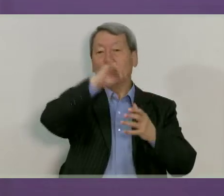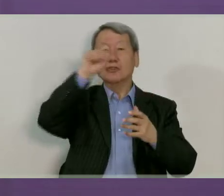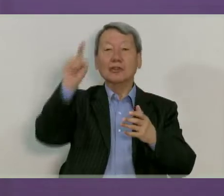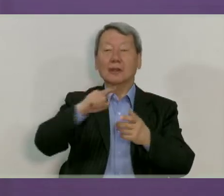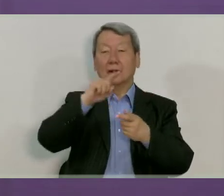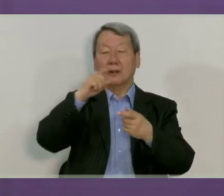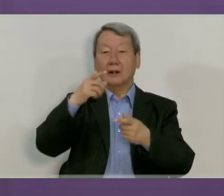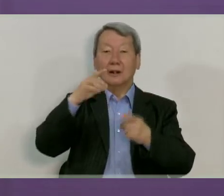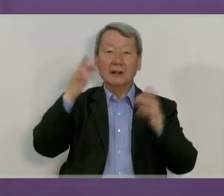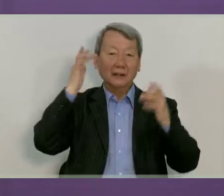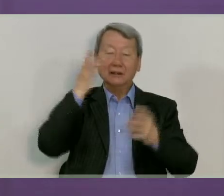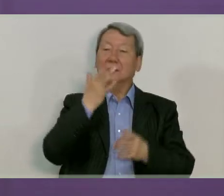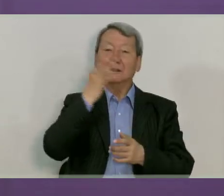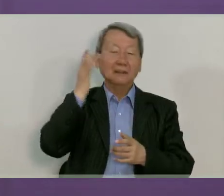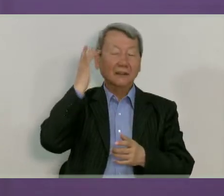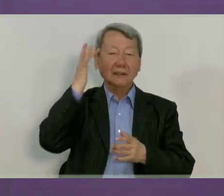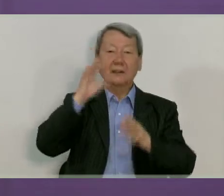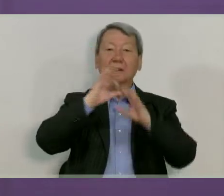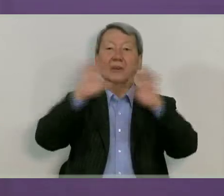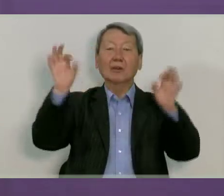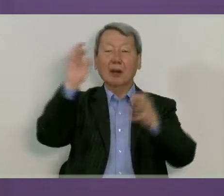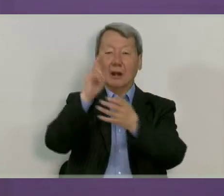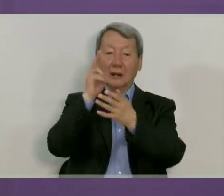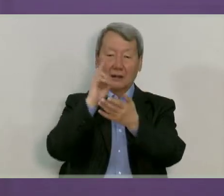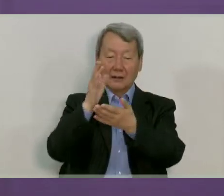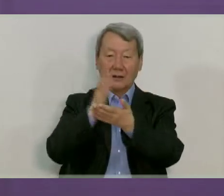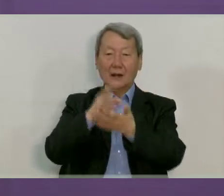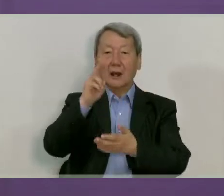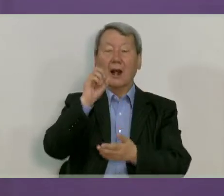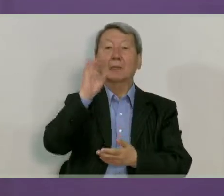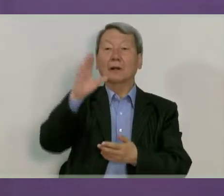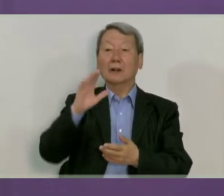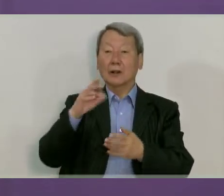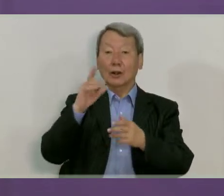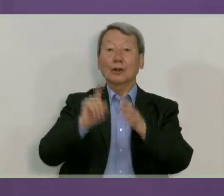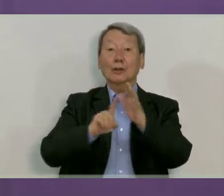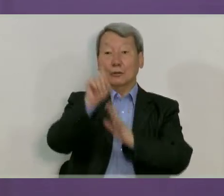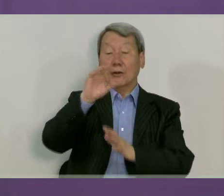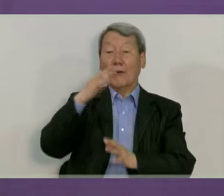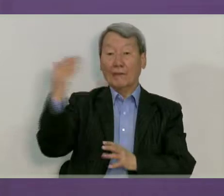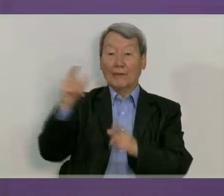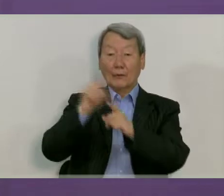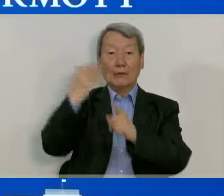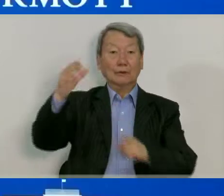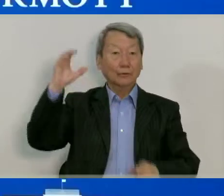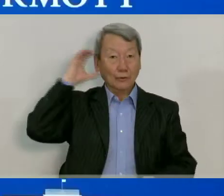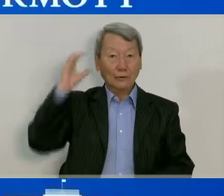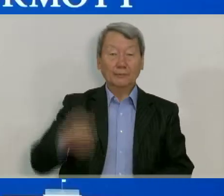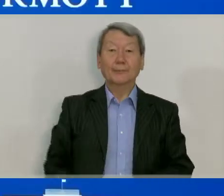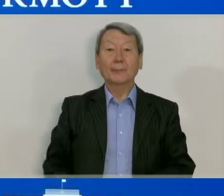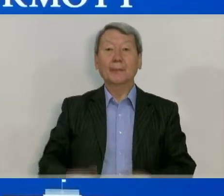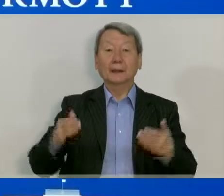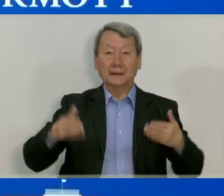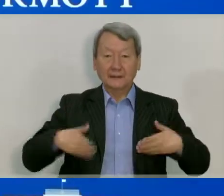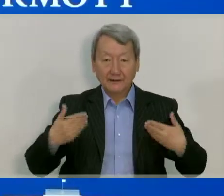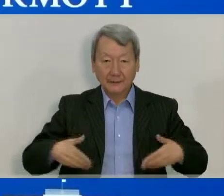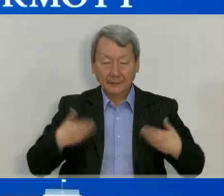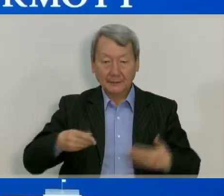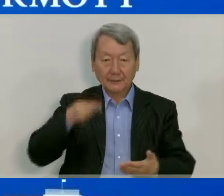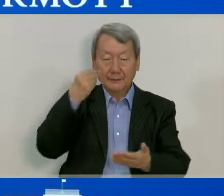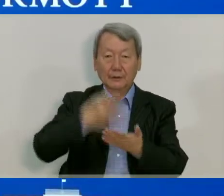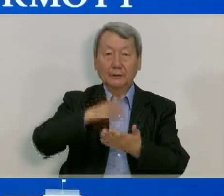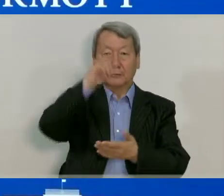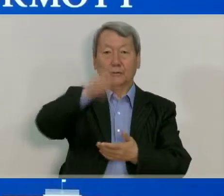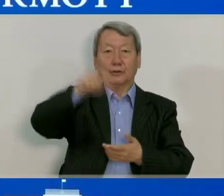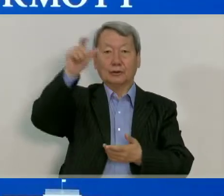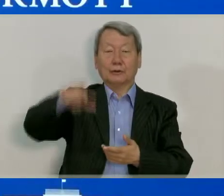через Кыргызское национальное информационное агентство Кабар. Андамесе Нурболот Төлөшович, сөз сизде. Саламатсыздарбы, урматтуу